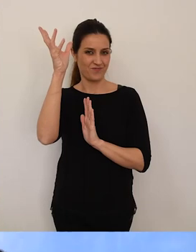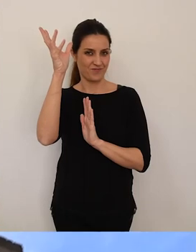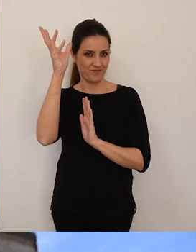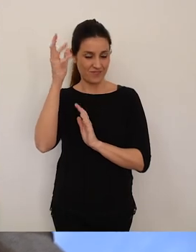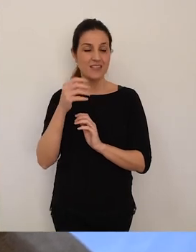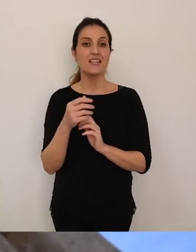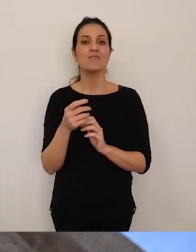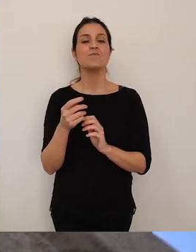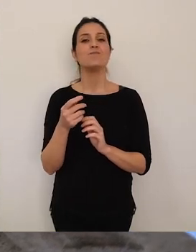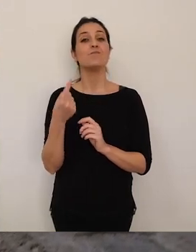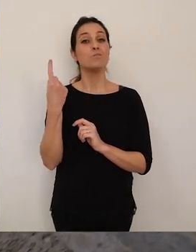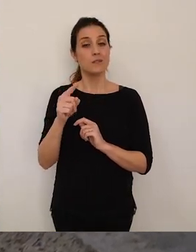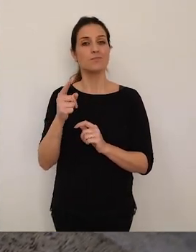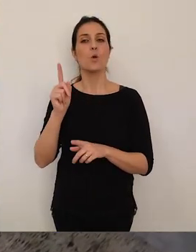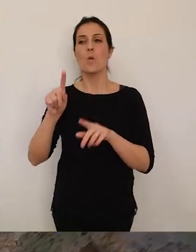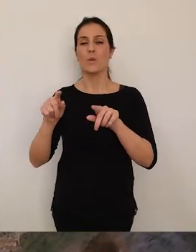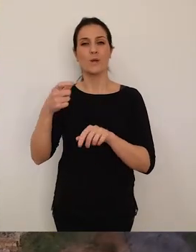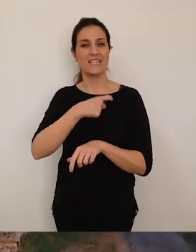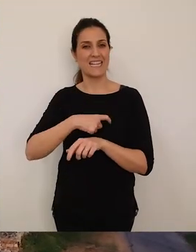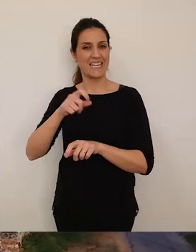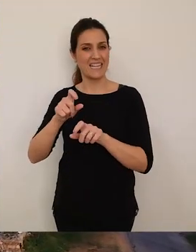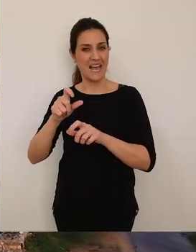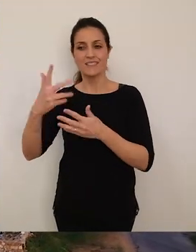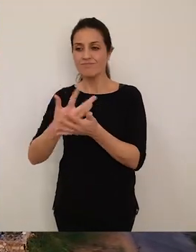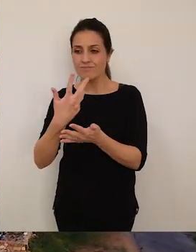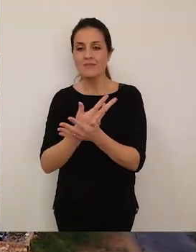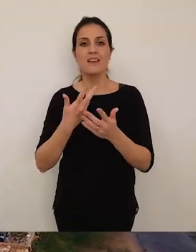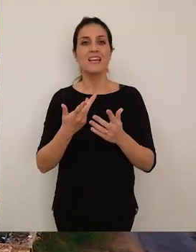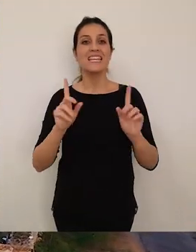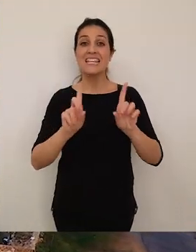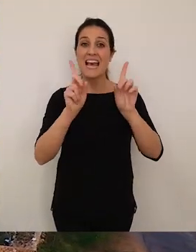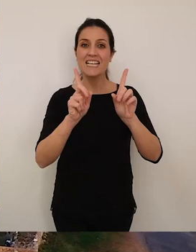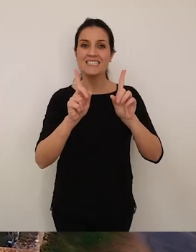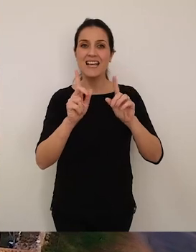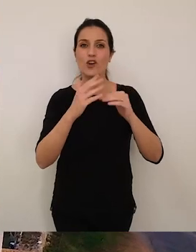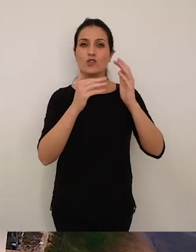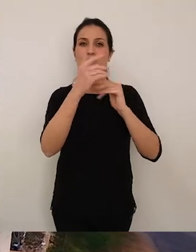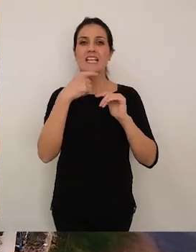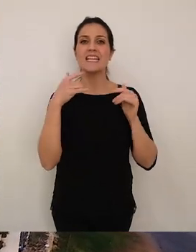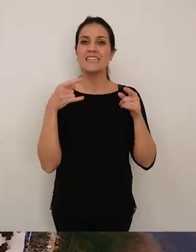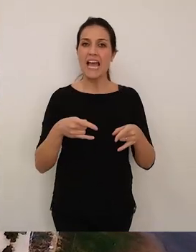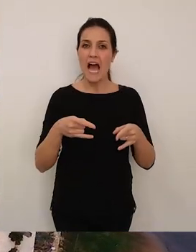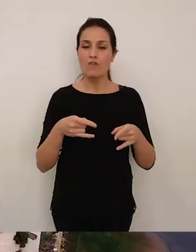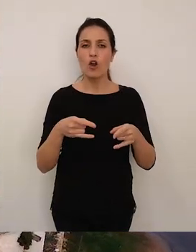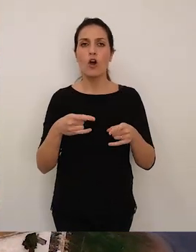alcuni racconti tricasini, l'edificio venne costruito dal diavolo su richiesta del vecchio principe.